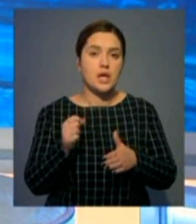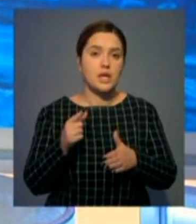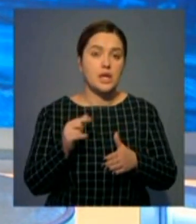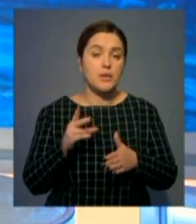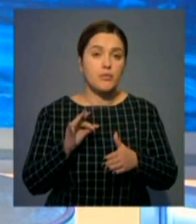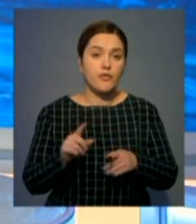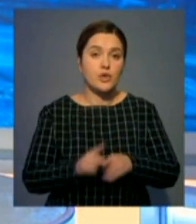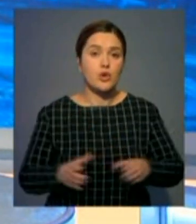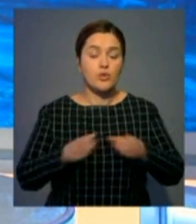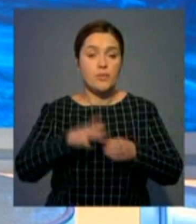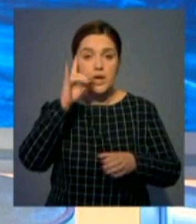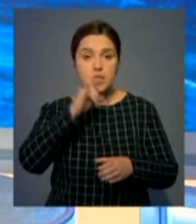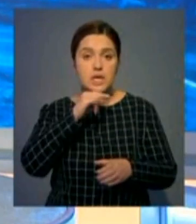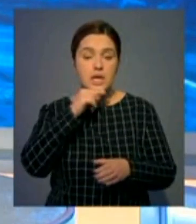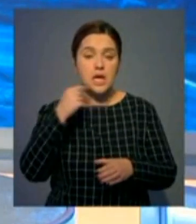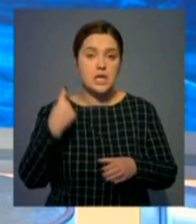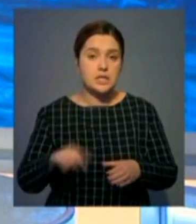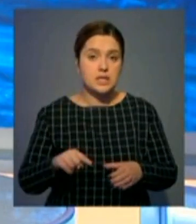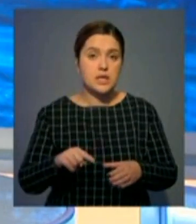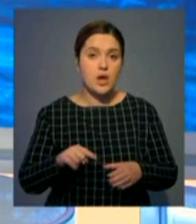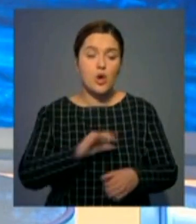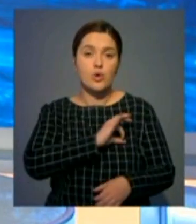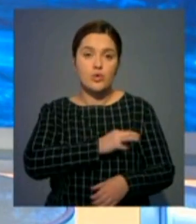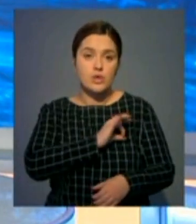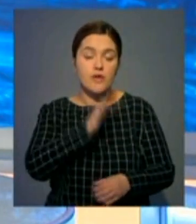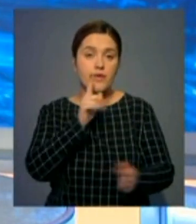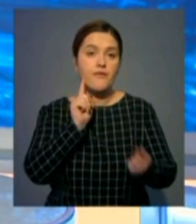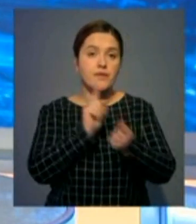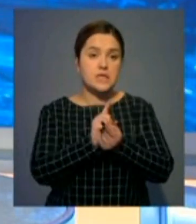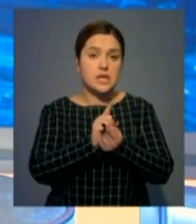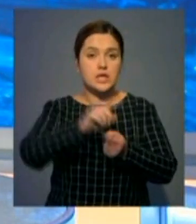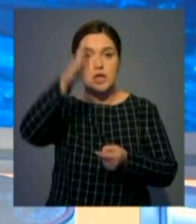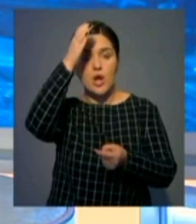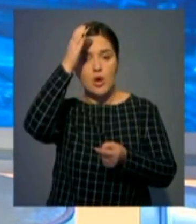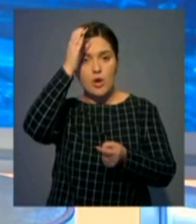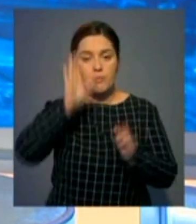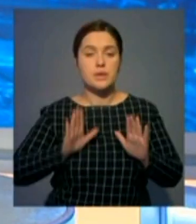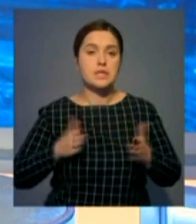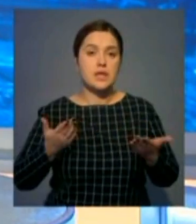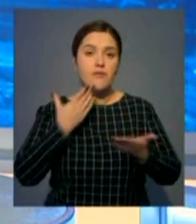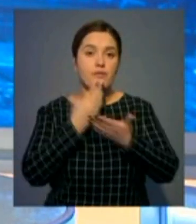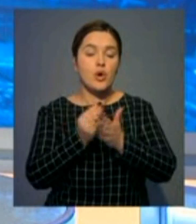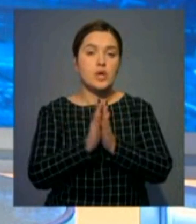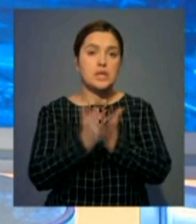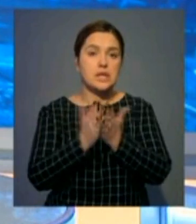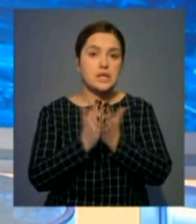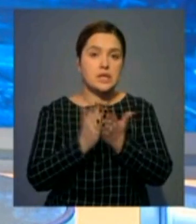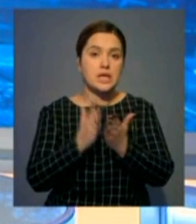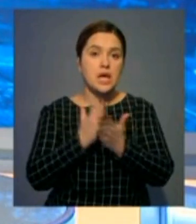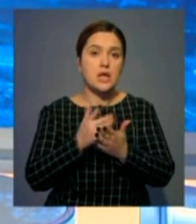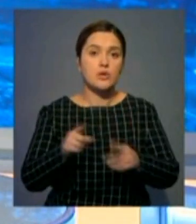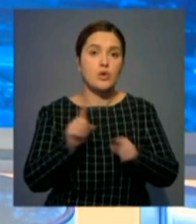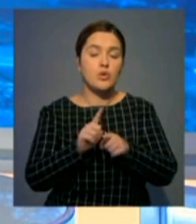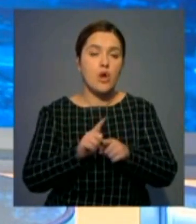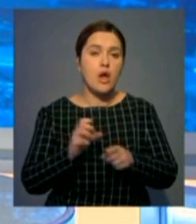а также группой казахстанских и российских правоведов. Во время встречи доктор юридических наук презентовал свою книгу «Философия